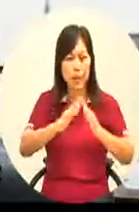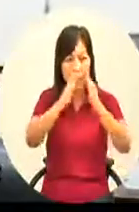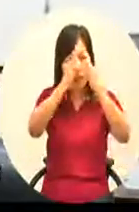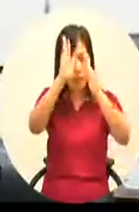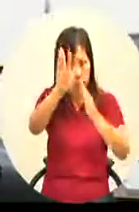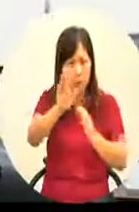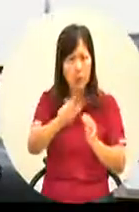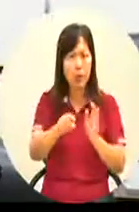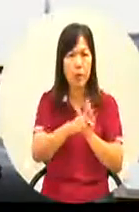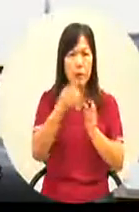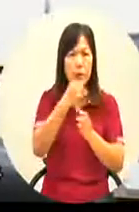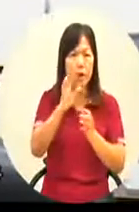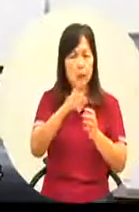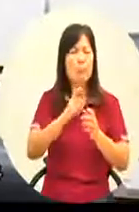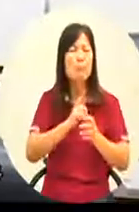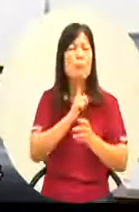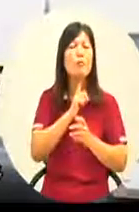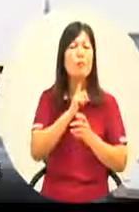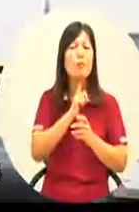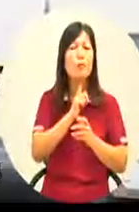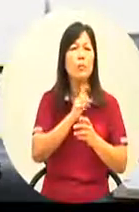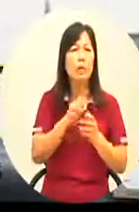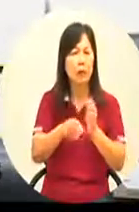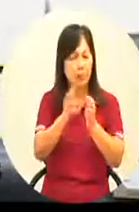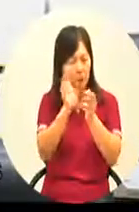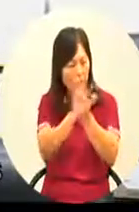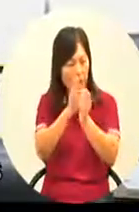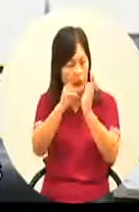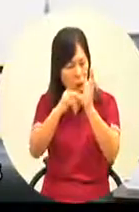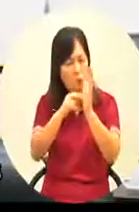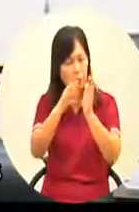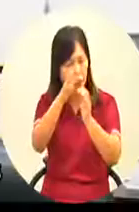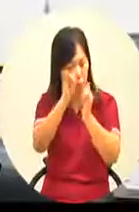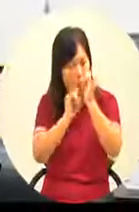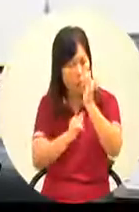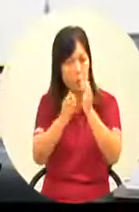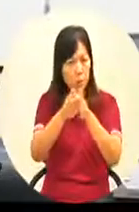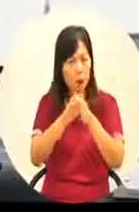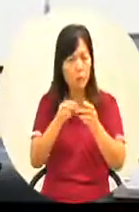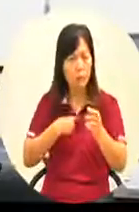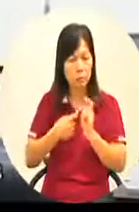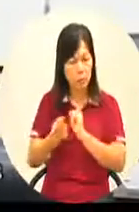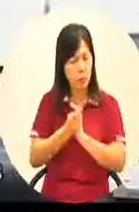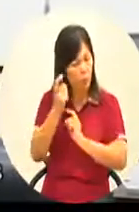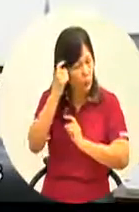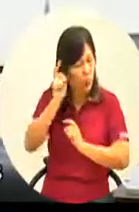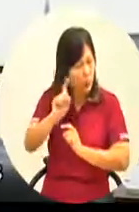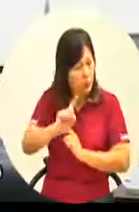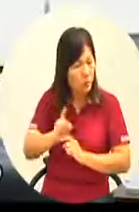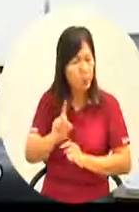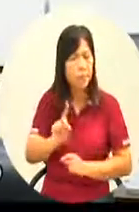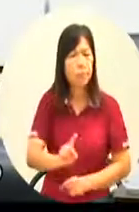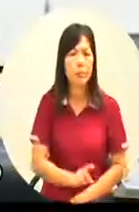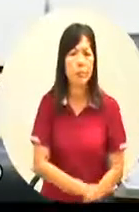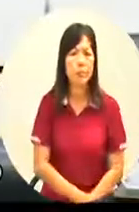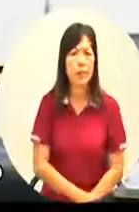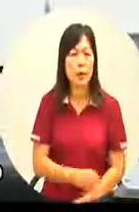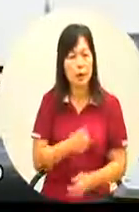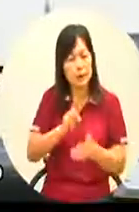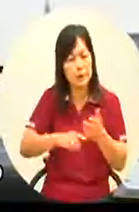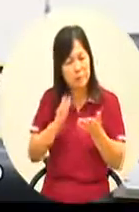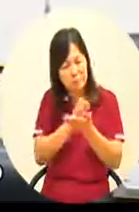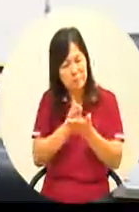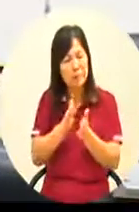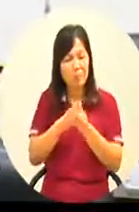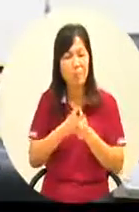个丰富它的那个词、哦、局长你对本人的看法怎样，你简单评论一下。好，谢谢。